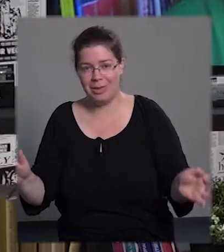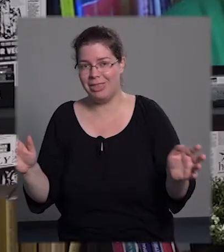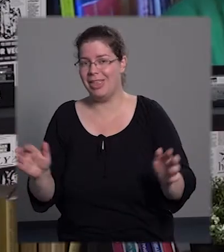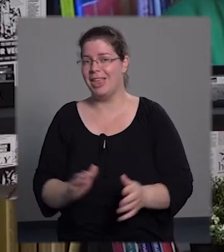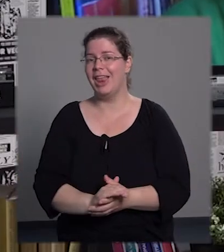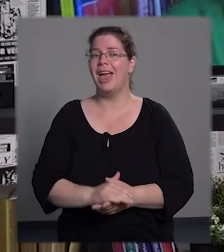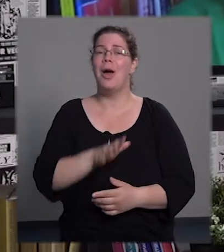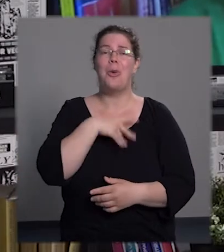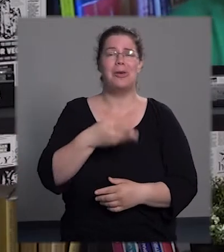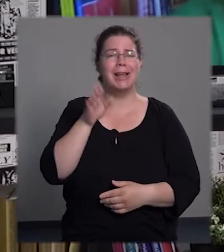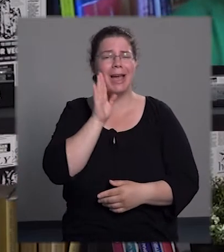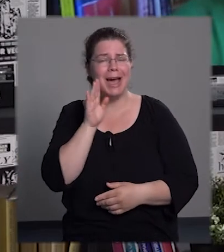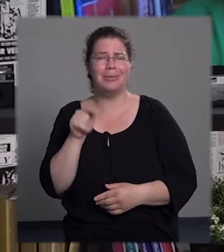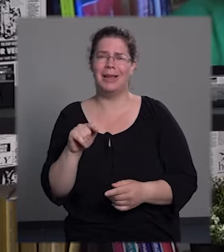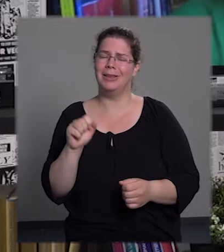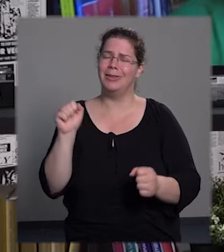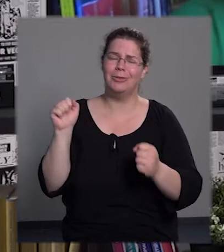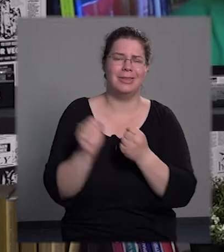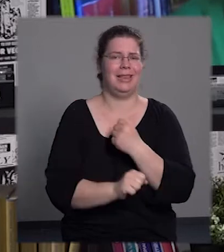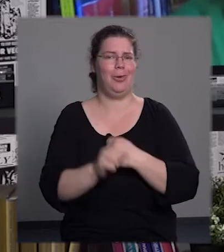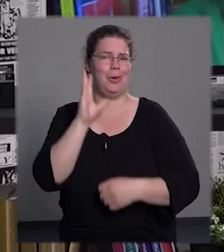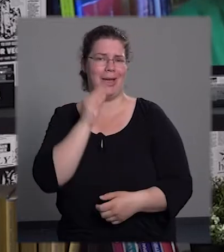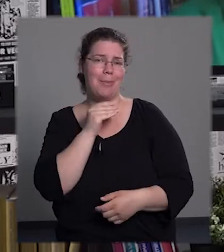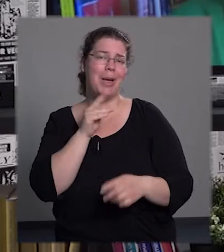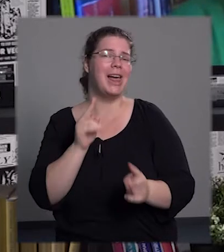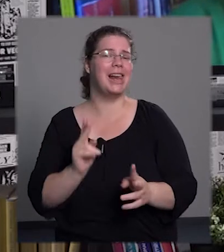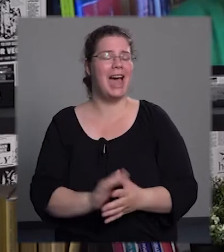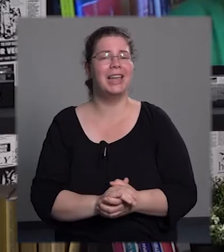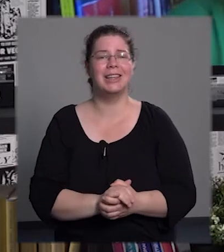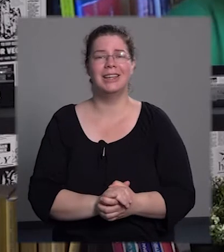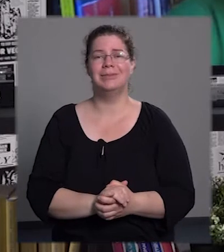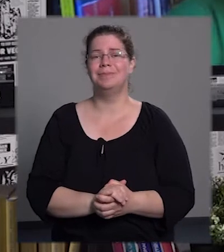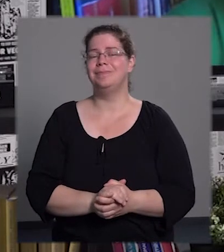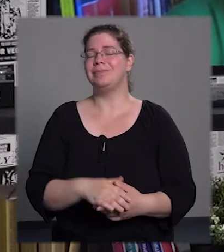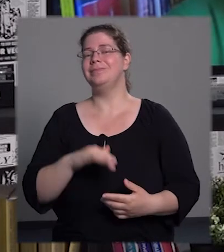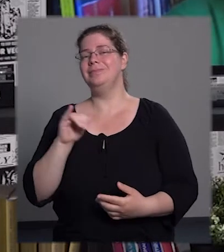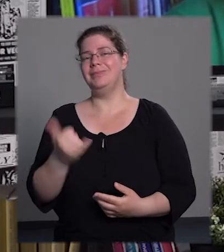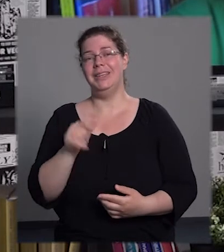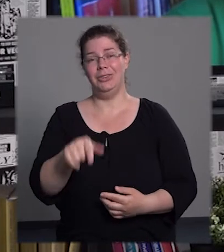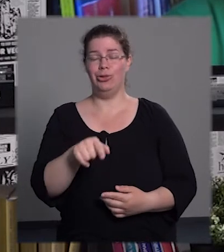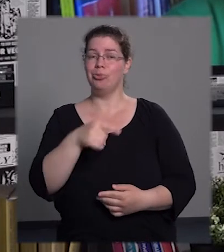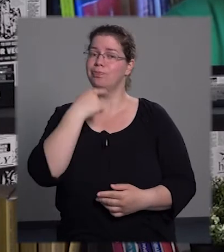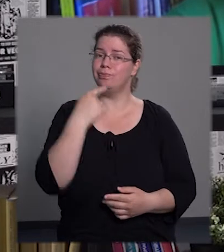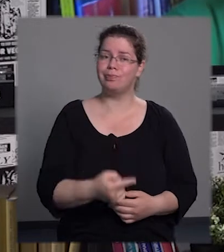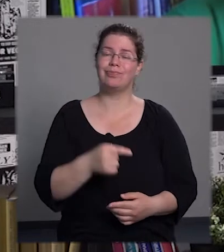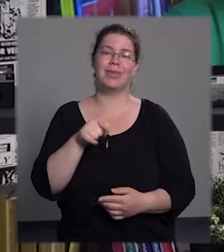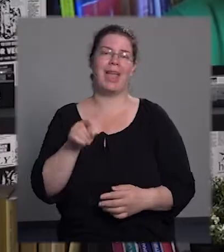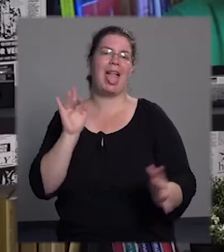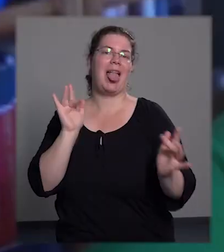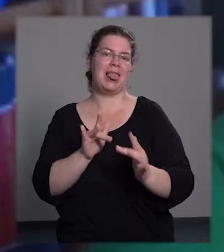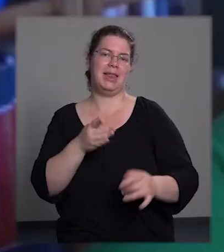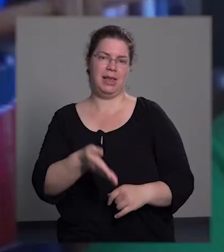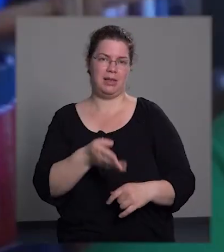Semennyire. Horváth Árpád egy rendkívül szigorú ember lehetett, és kifejezetten ellenezte azt, hogy